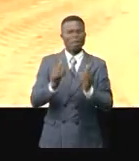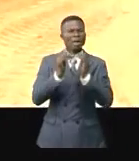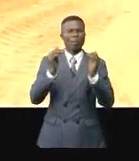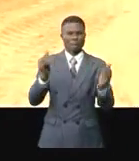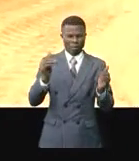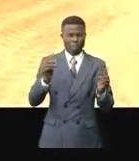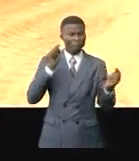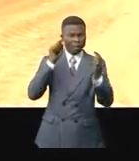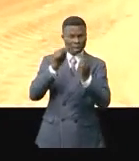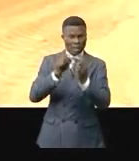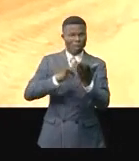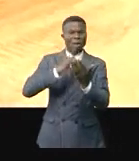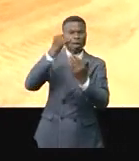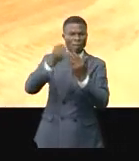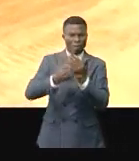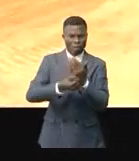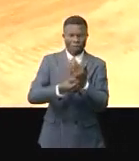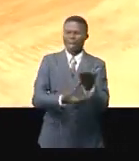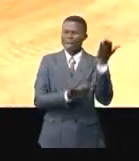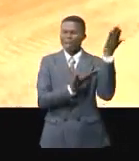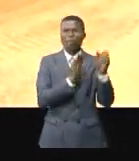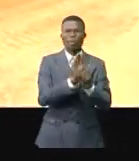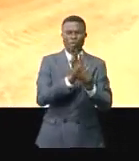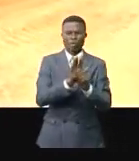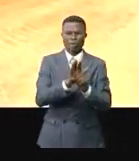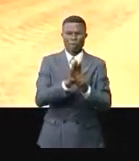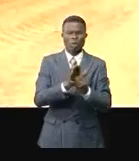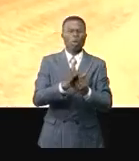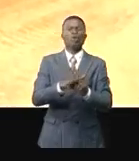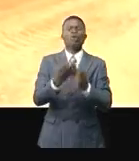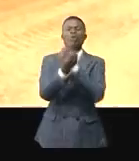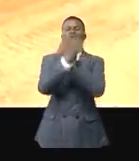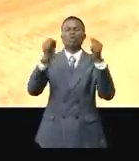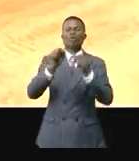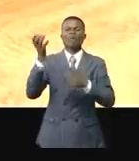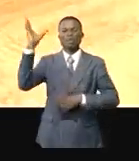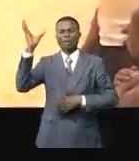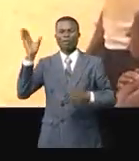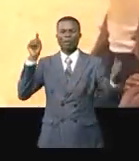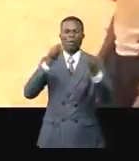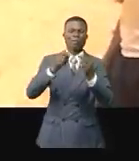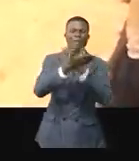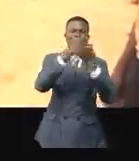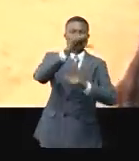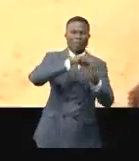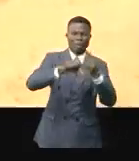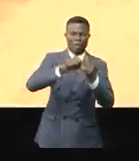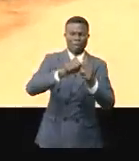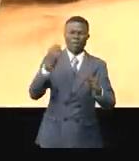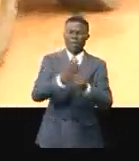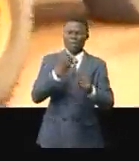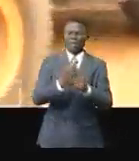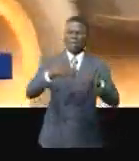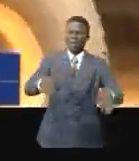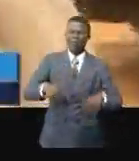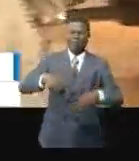Le but de ce projet à impact social est de désenclaver Kondo Tchoumbé et ses environs. Véritable grenier agricole à